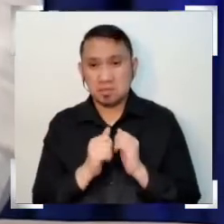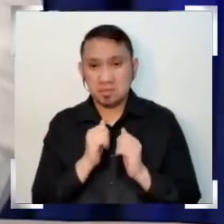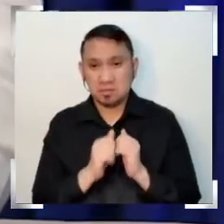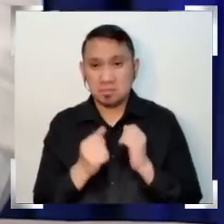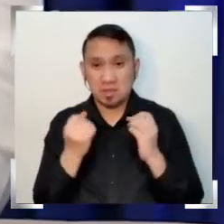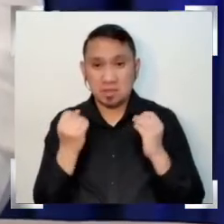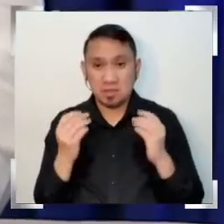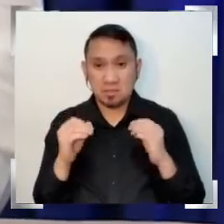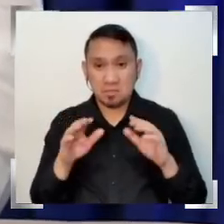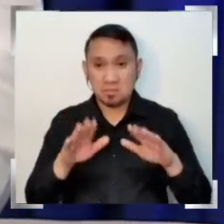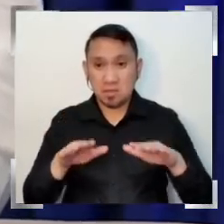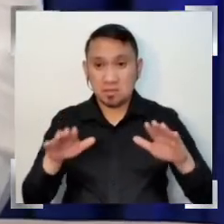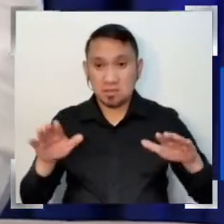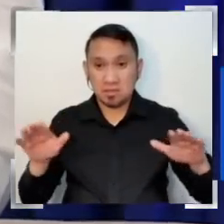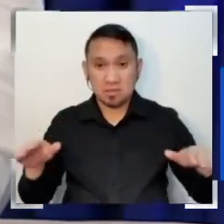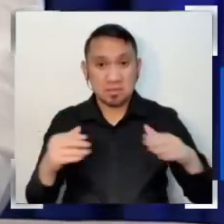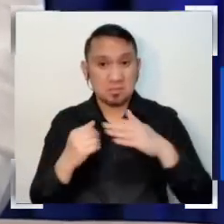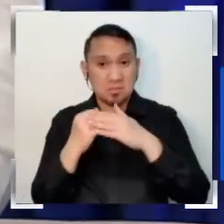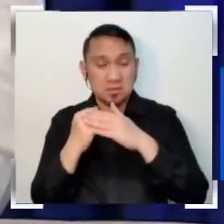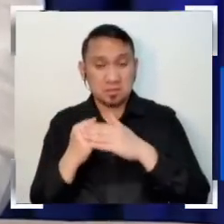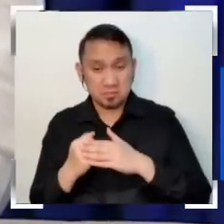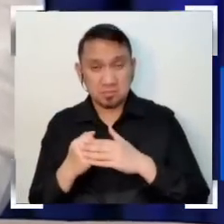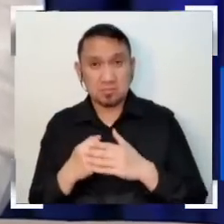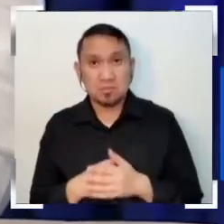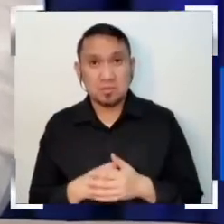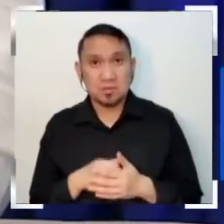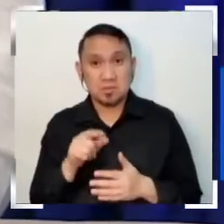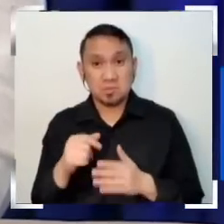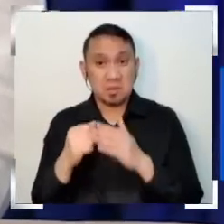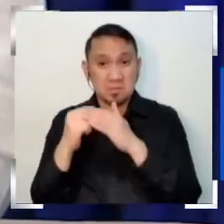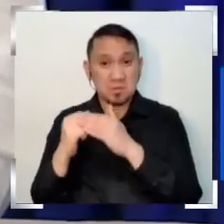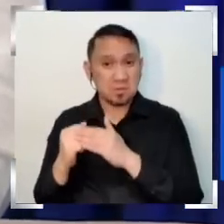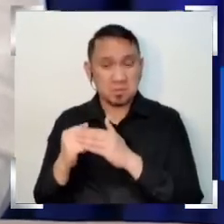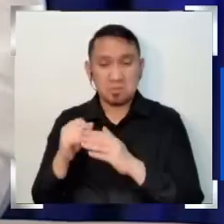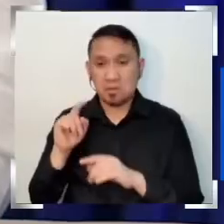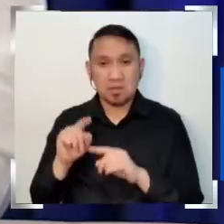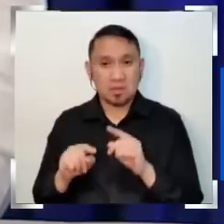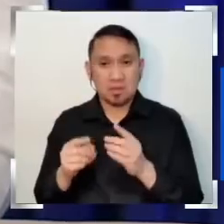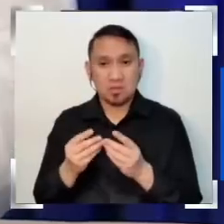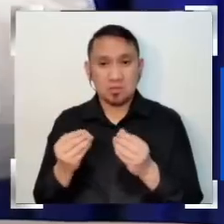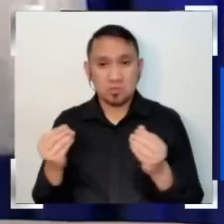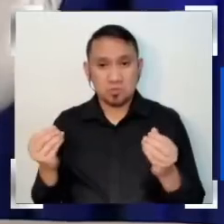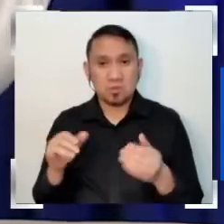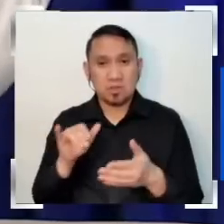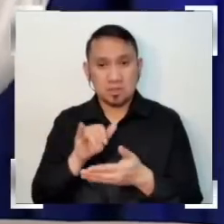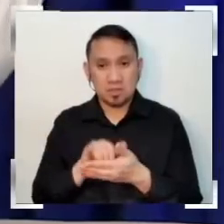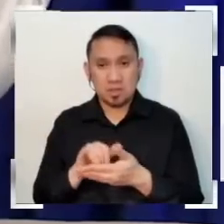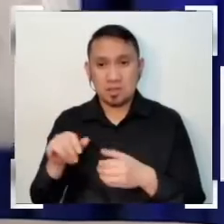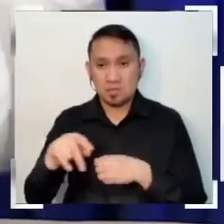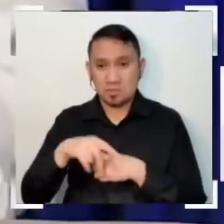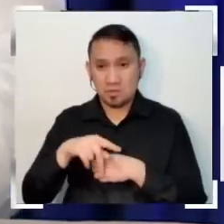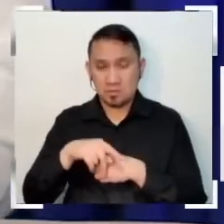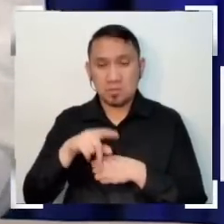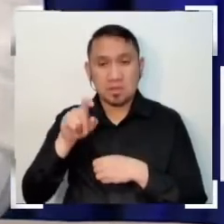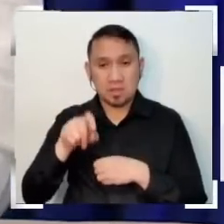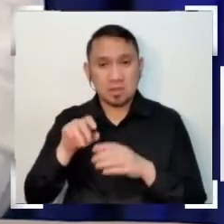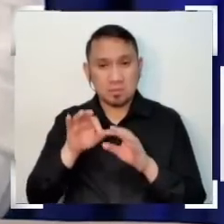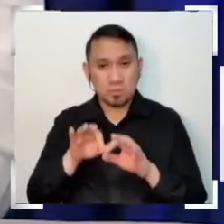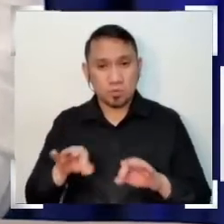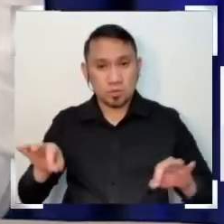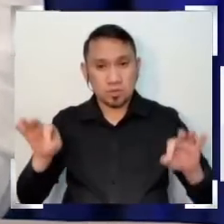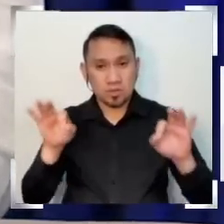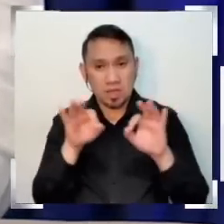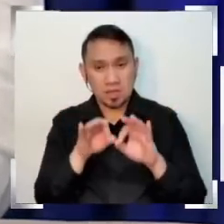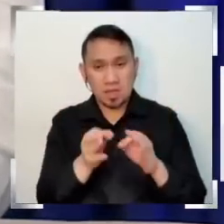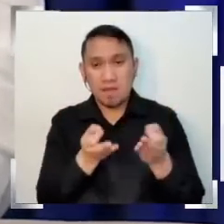stunting, you don't recover it like a wound that heals. It's a permanent, you really need to feed them well during their early life